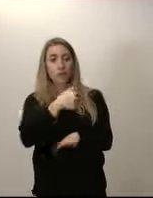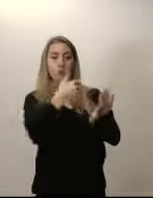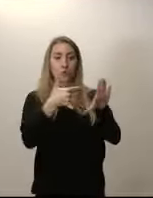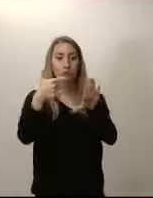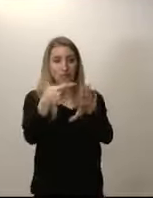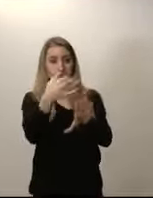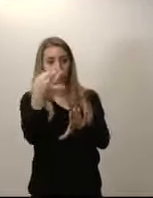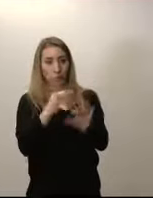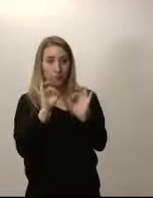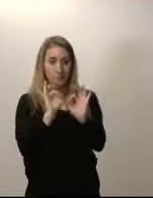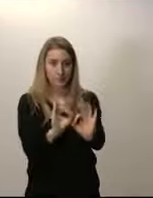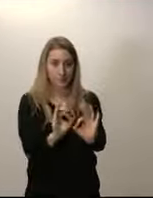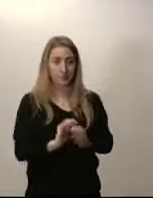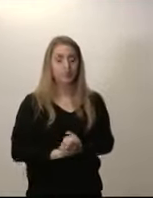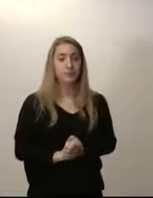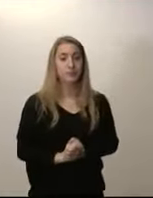Voilà.